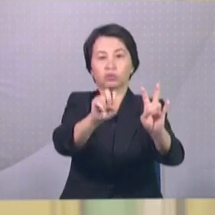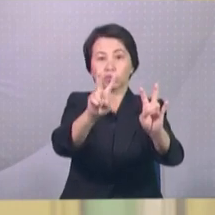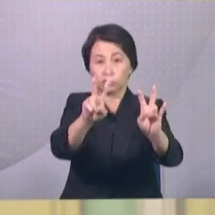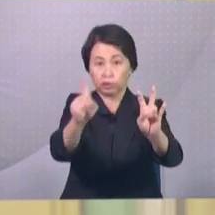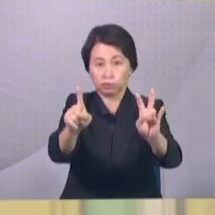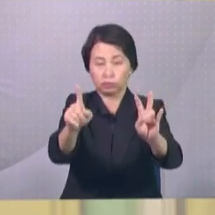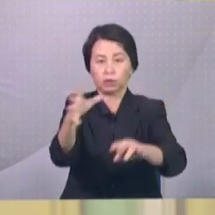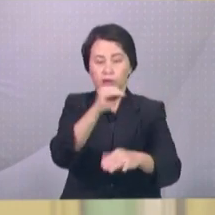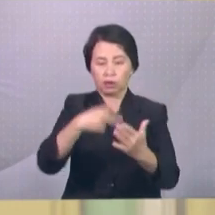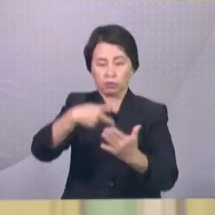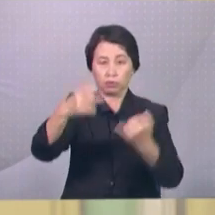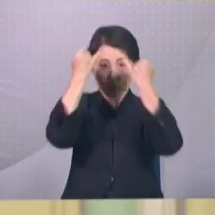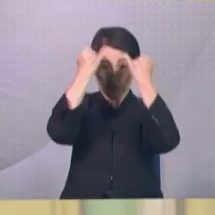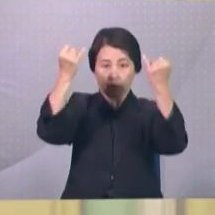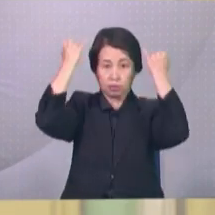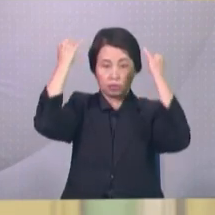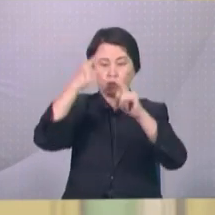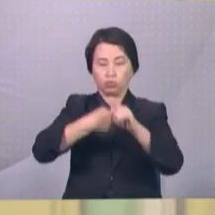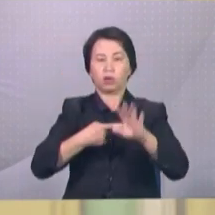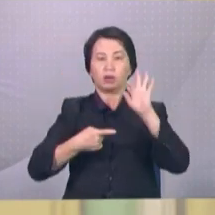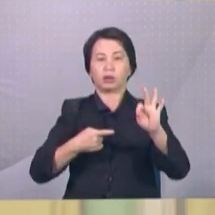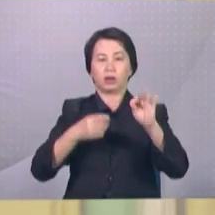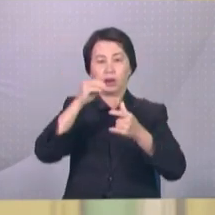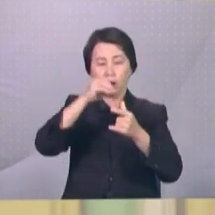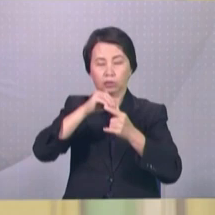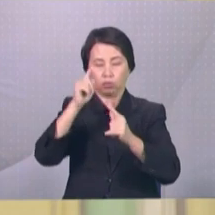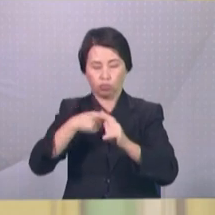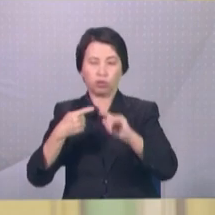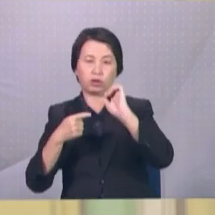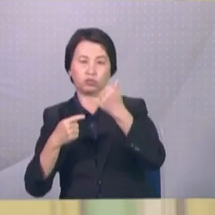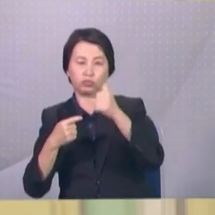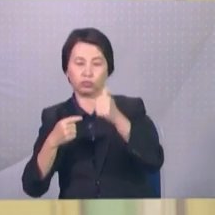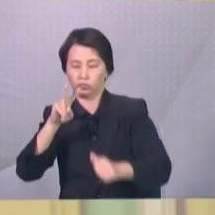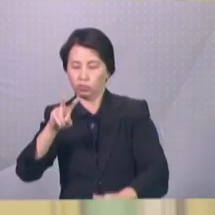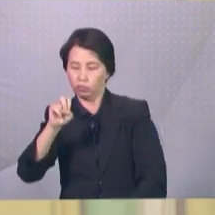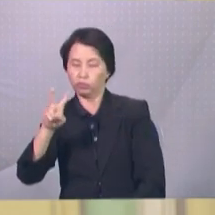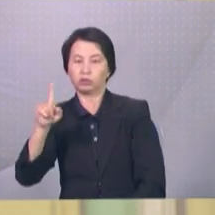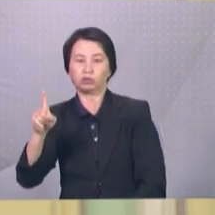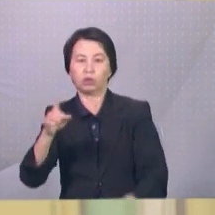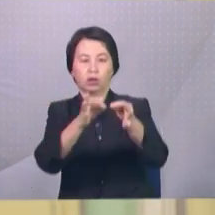manakala program ijazah pada September atau Oktober 2021.